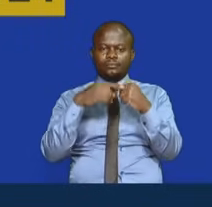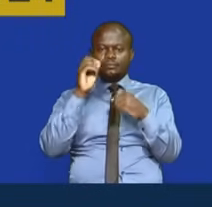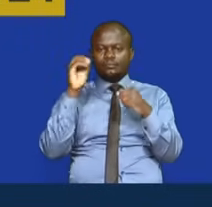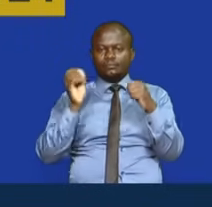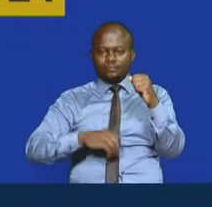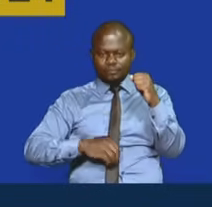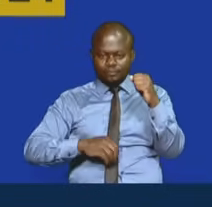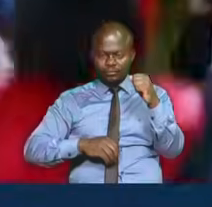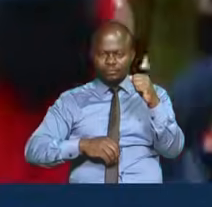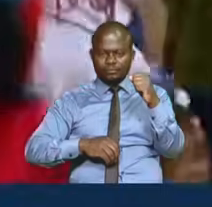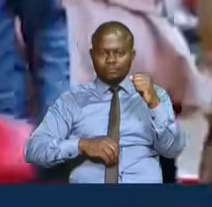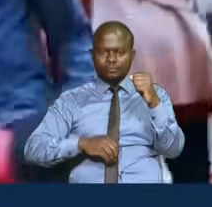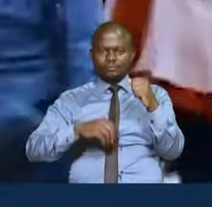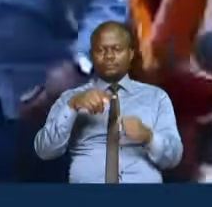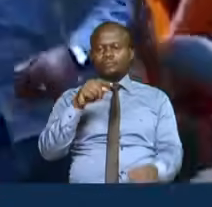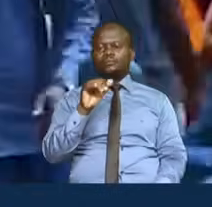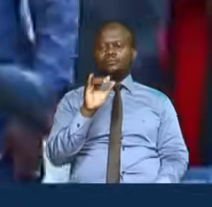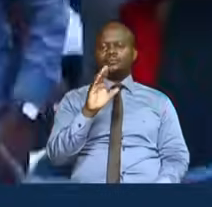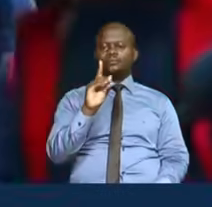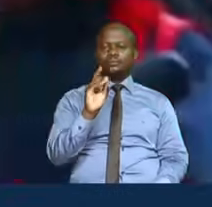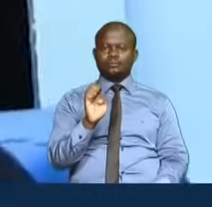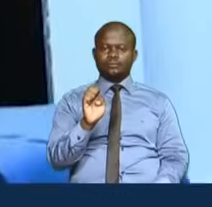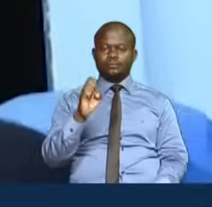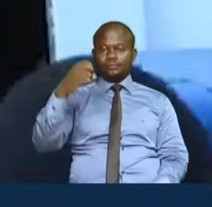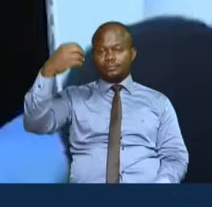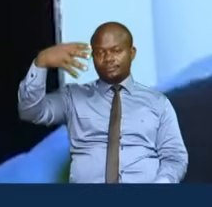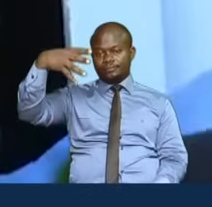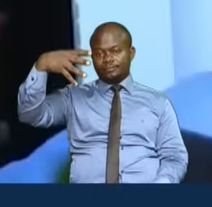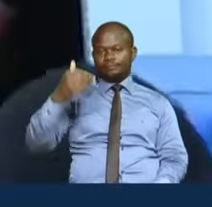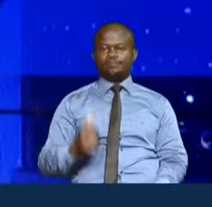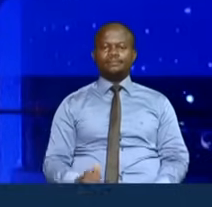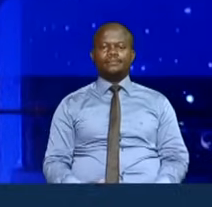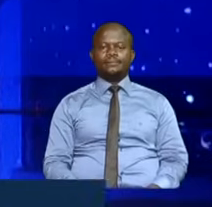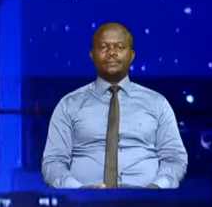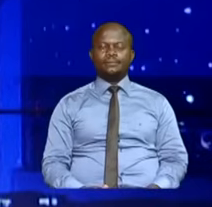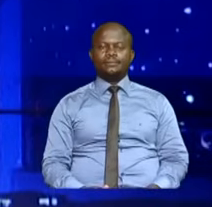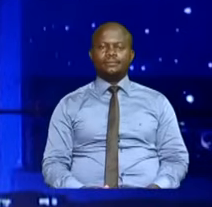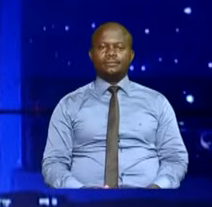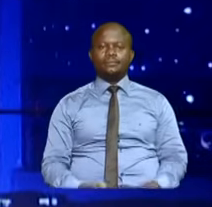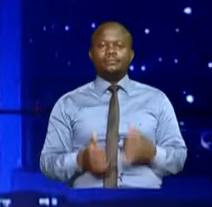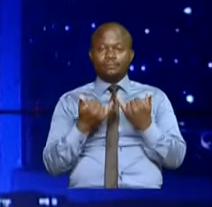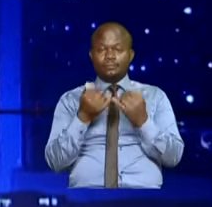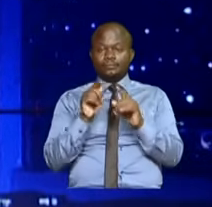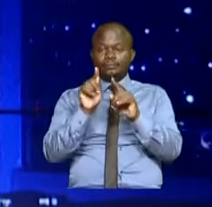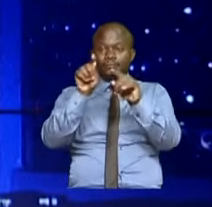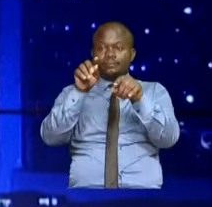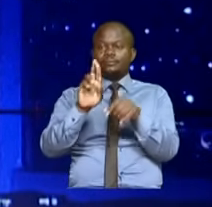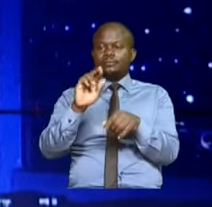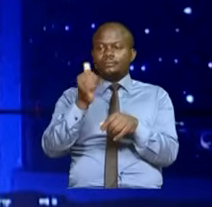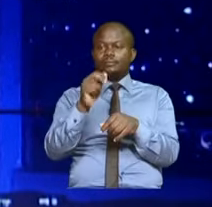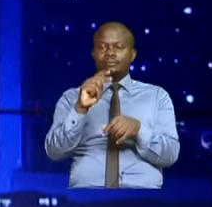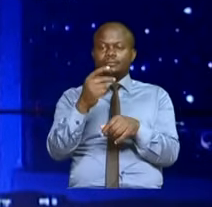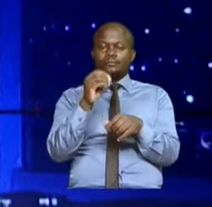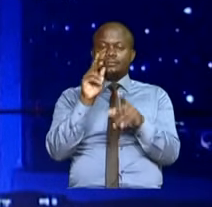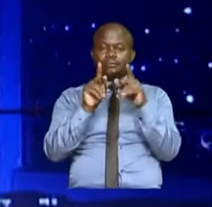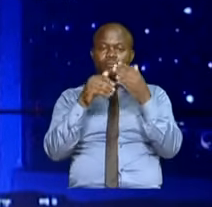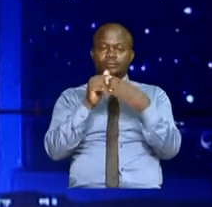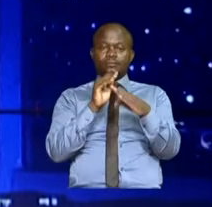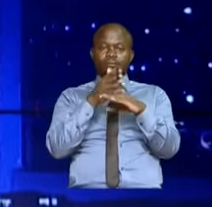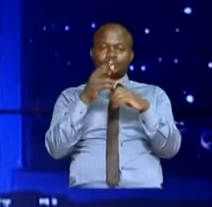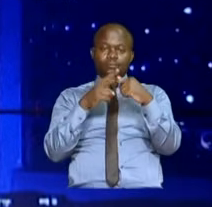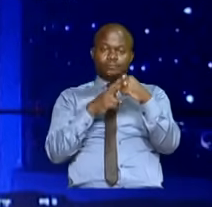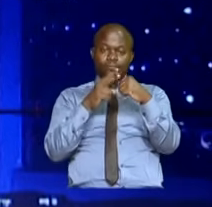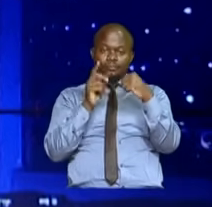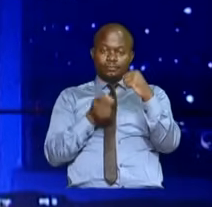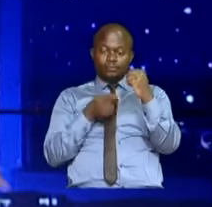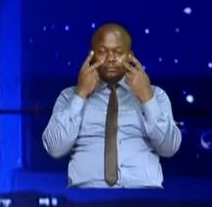205.6%. Placide Nyicuti I Kigali reka tujye mu Ruhango abaturage 2007